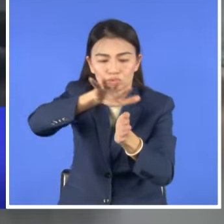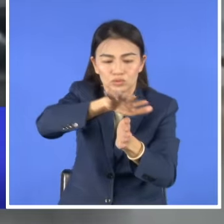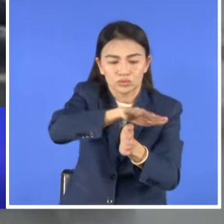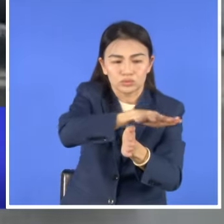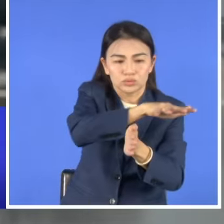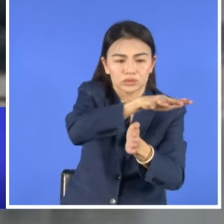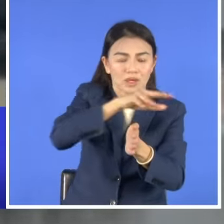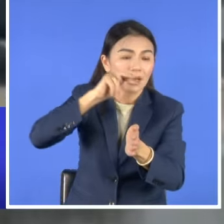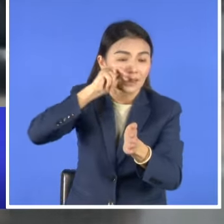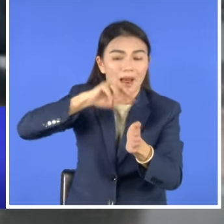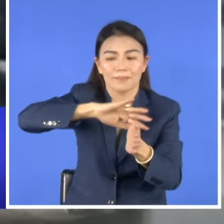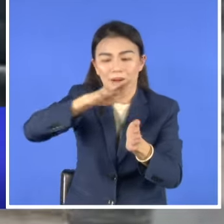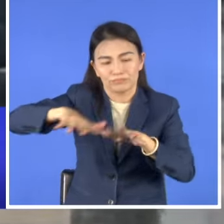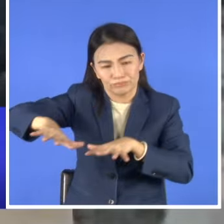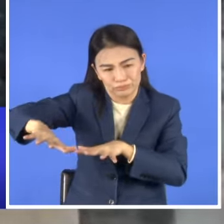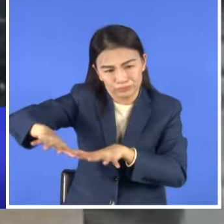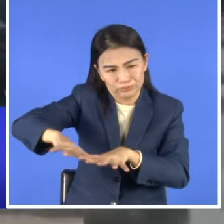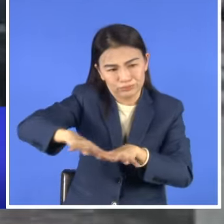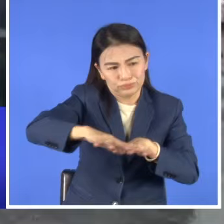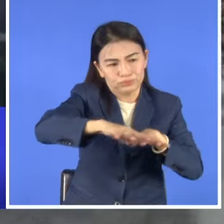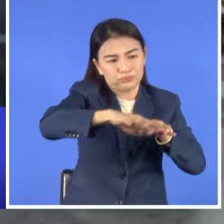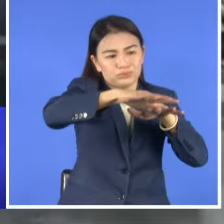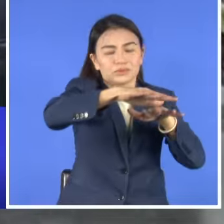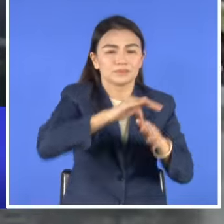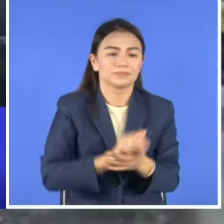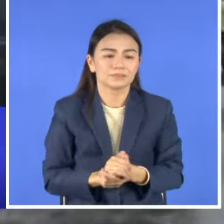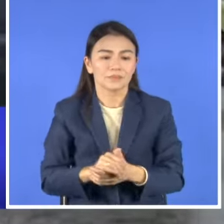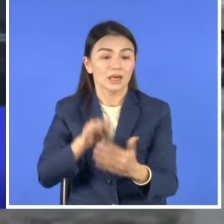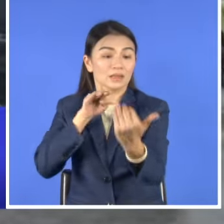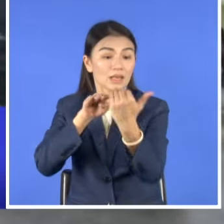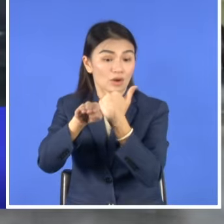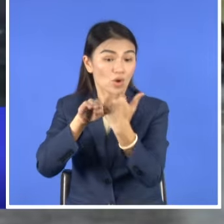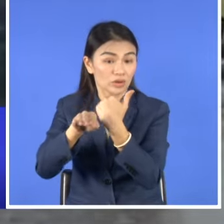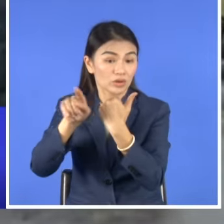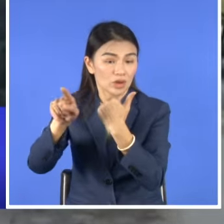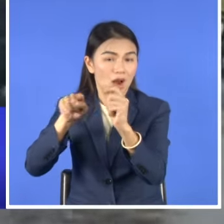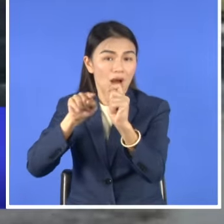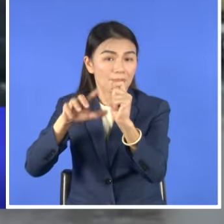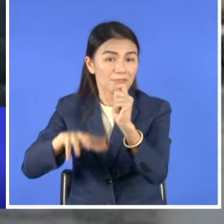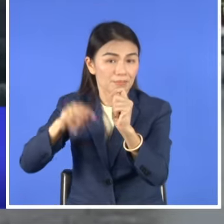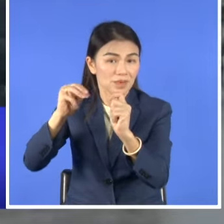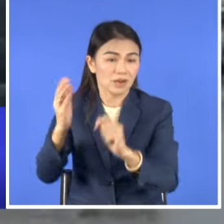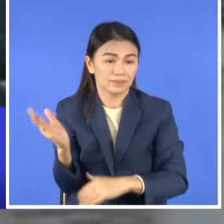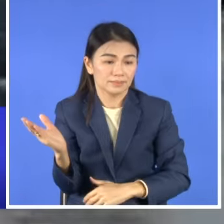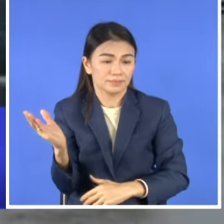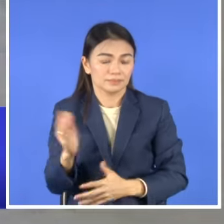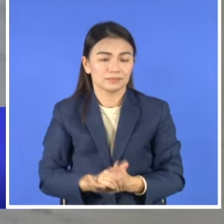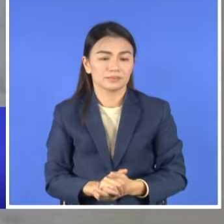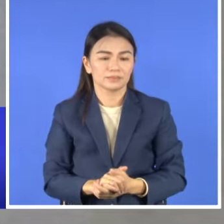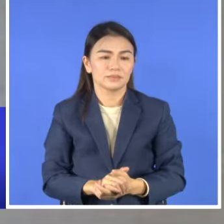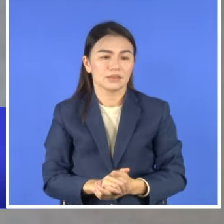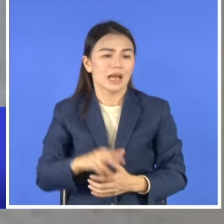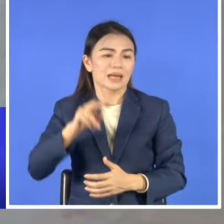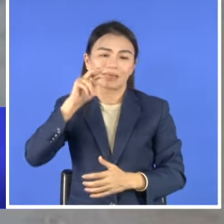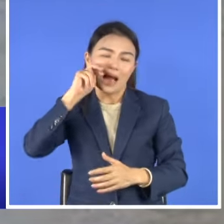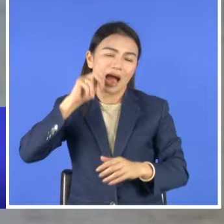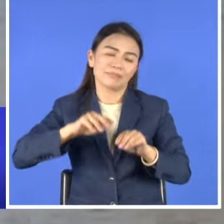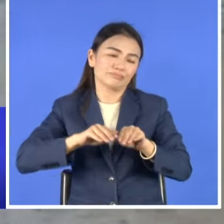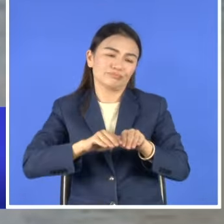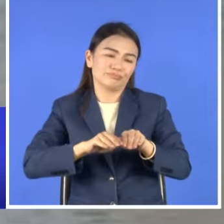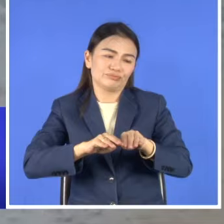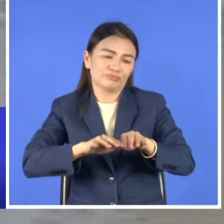แม่น้ำโยงหยำอย่างต่อเนื่องบนถนนในเมืองนี่ก็เป็นสภาพนี้นะครับแผ่นะครับเขบอกว่าเนี่ยน้ำยังแผ่ขยายวงกว้าง